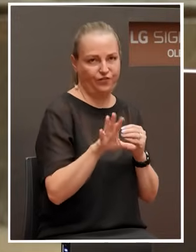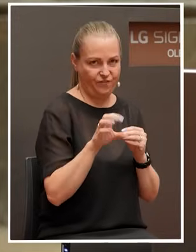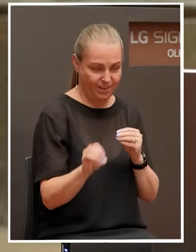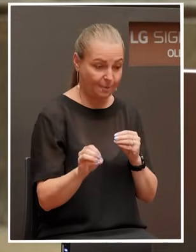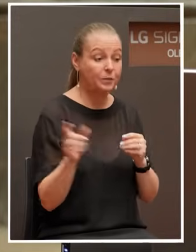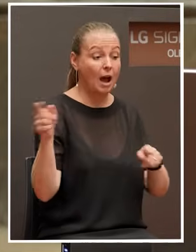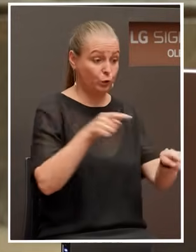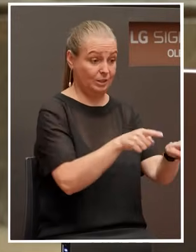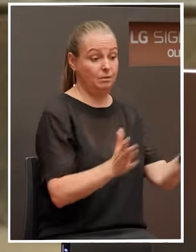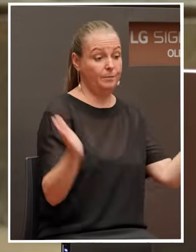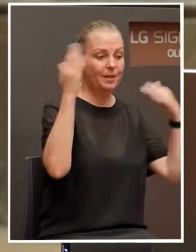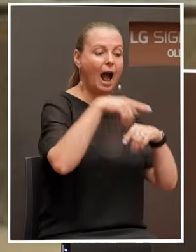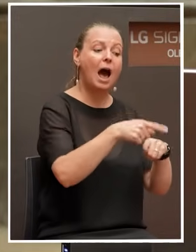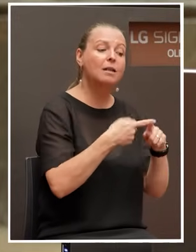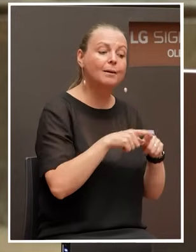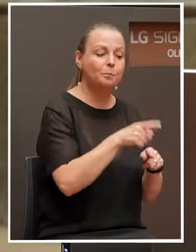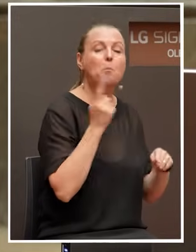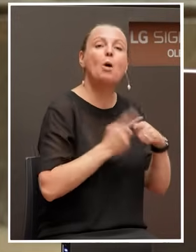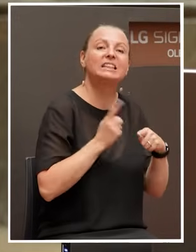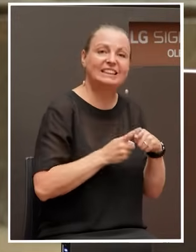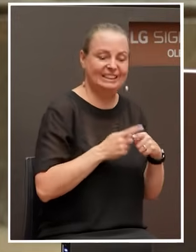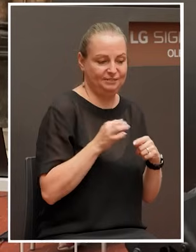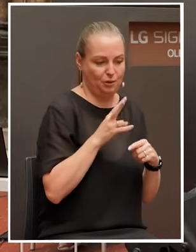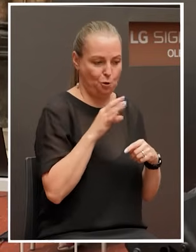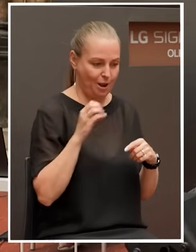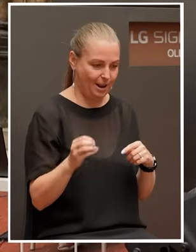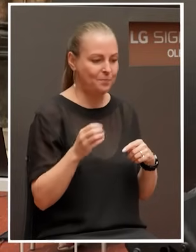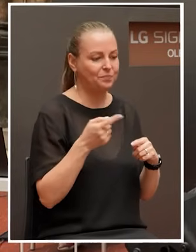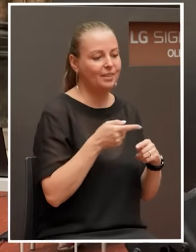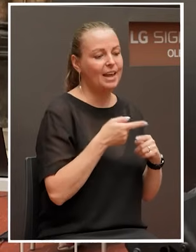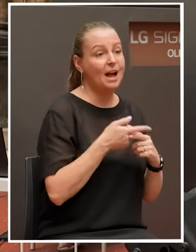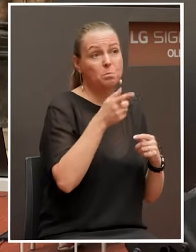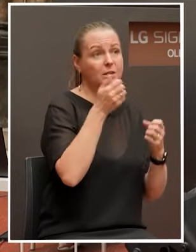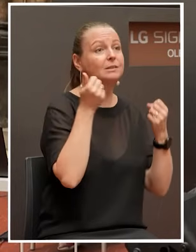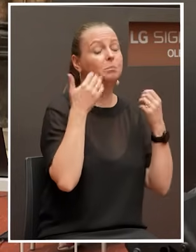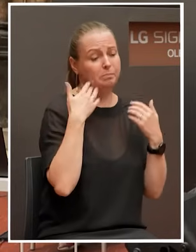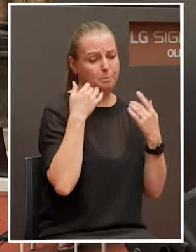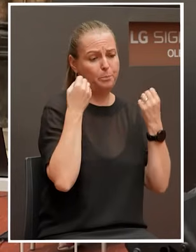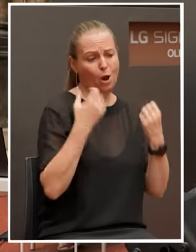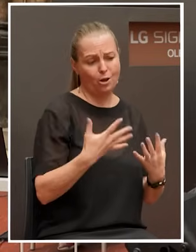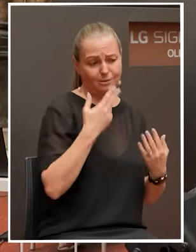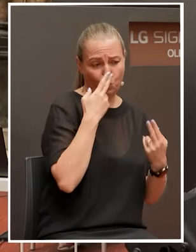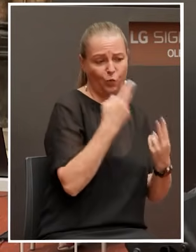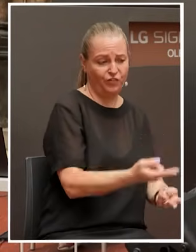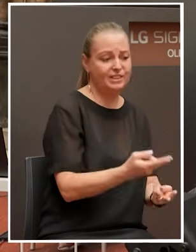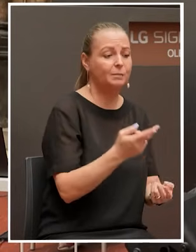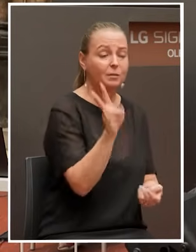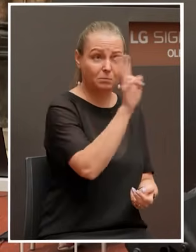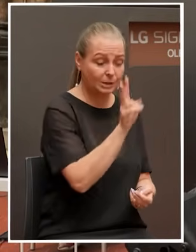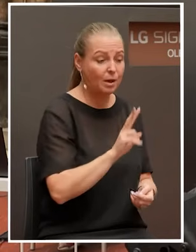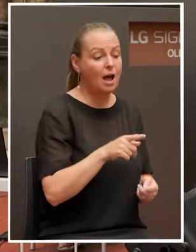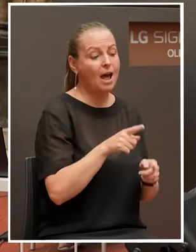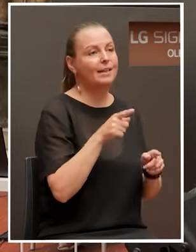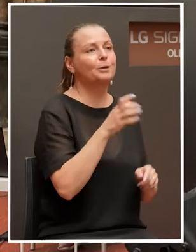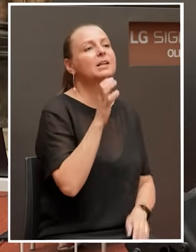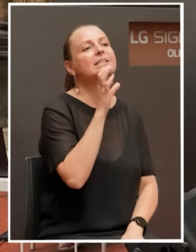нами позитивная вещь, и если мы ее элементарно прочитаем по деталям, то мы получим такой очень